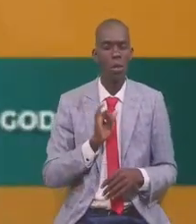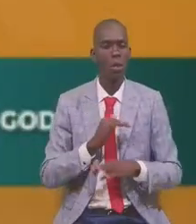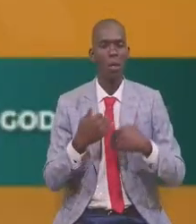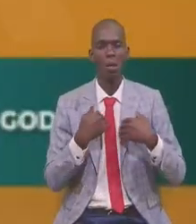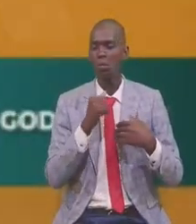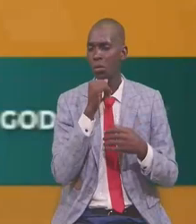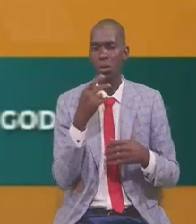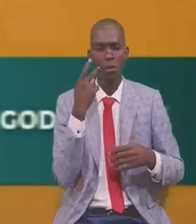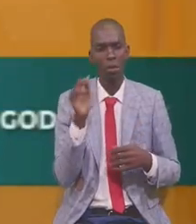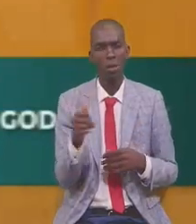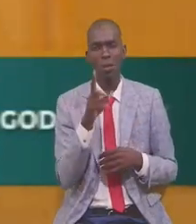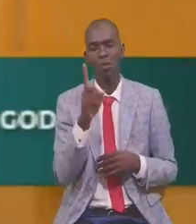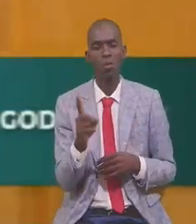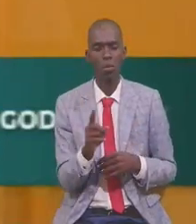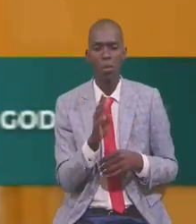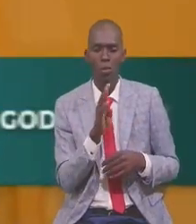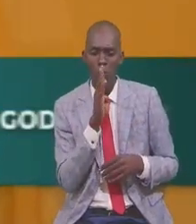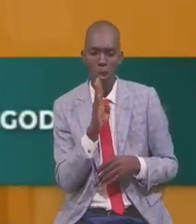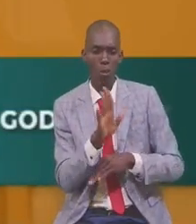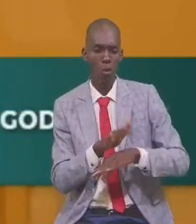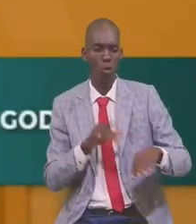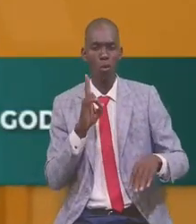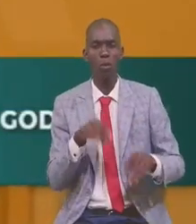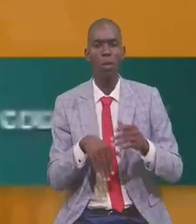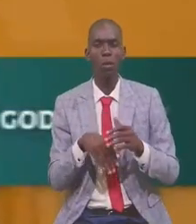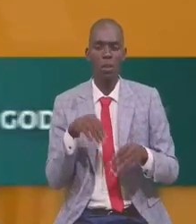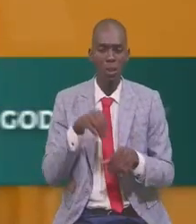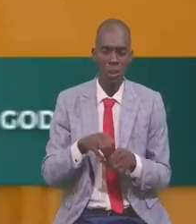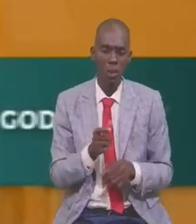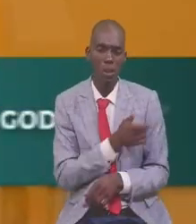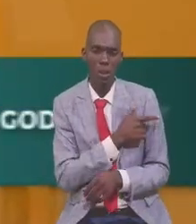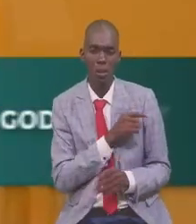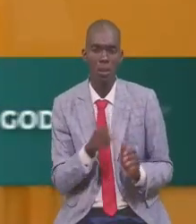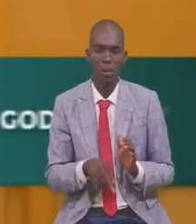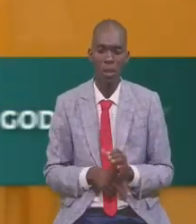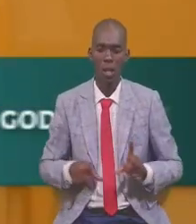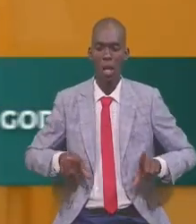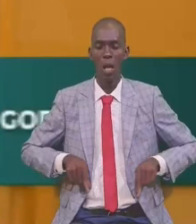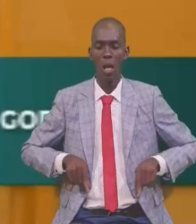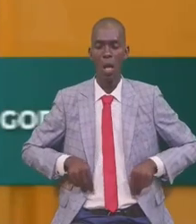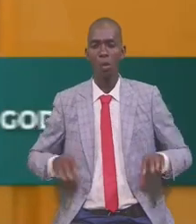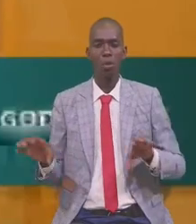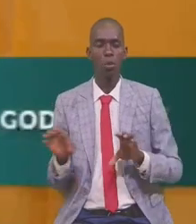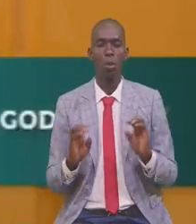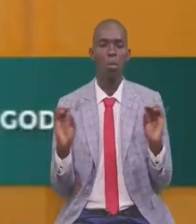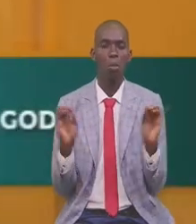est appelé paresseux, oisif, qui se balade ne faisant rien du tout.